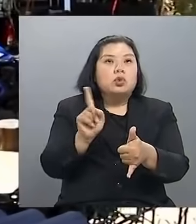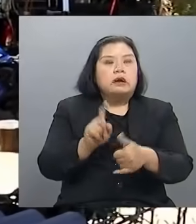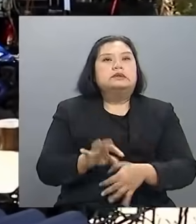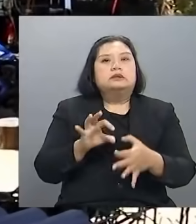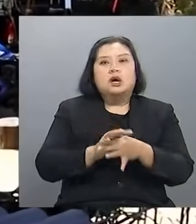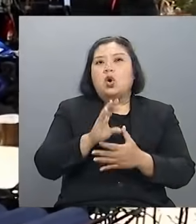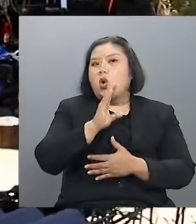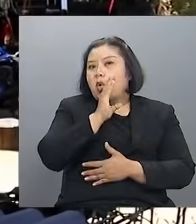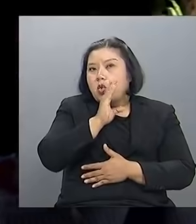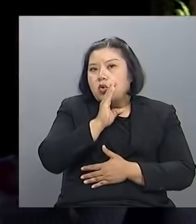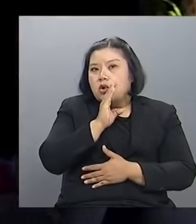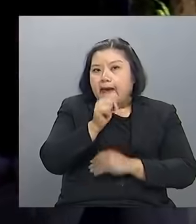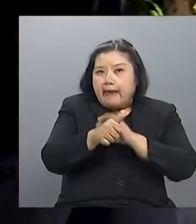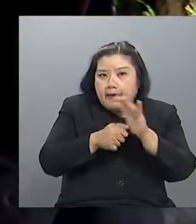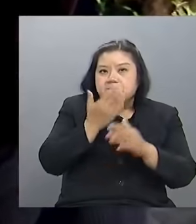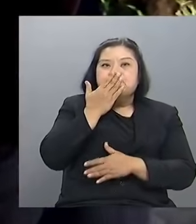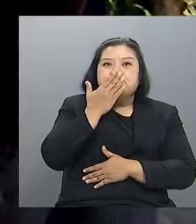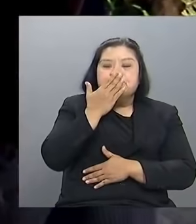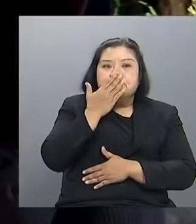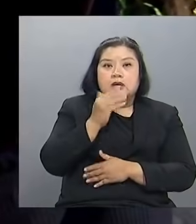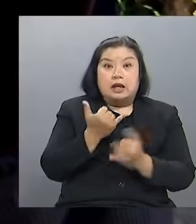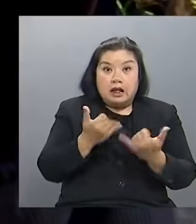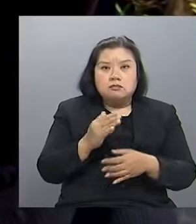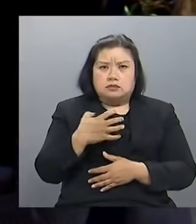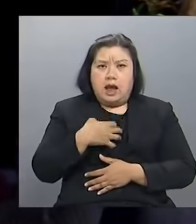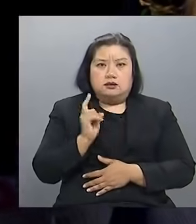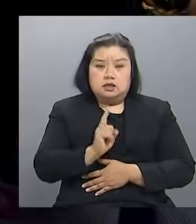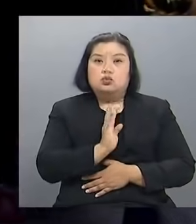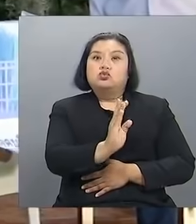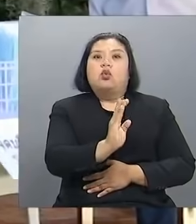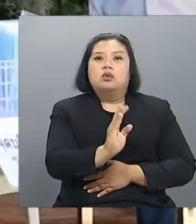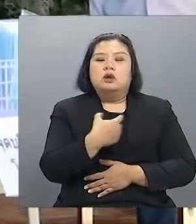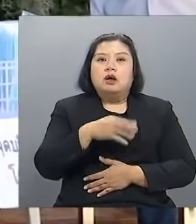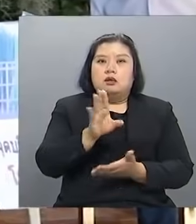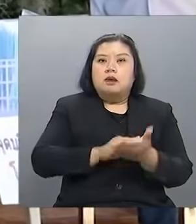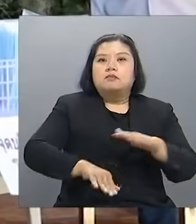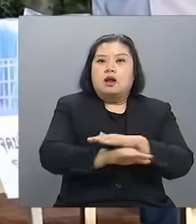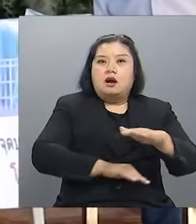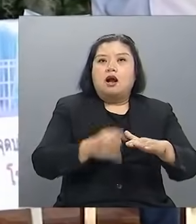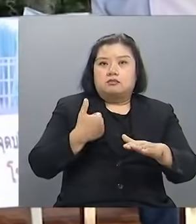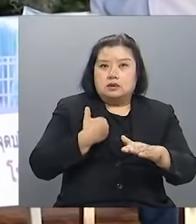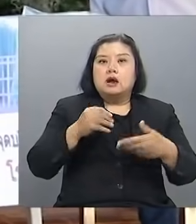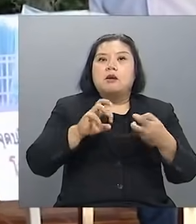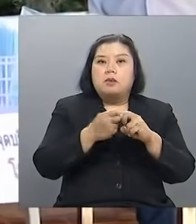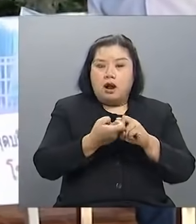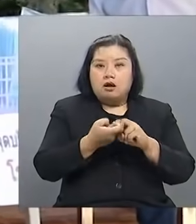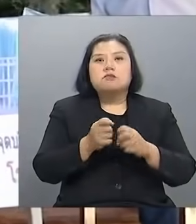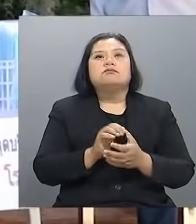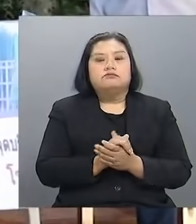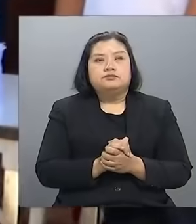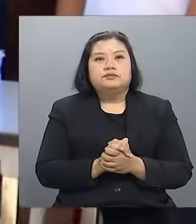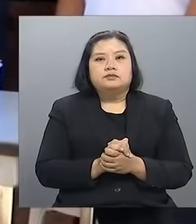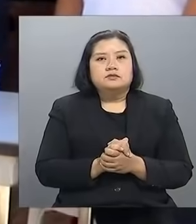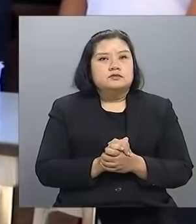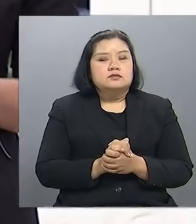มูลทั้งนี้เพื่อให้ได้ข้อมูลของผู้ป่วยและผู้ที่เสี่ยงอย่างแท้จริงในการแก้ไขปัญหากันต่อไปนะคะนี่ก็เป็นมาตร